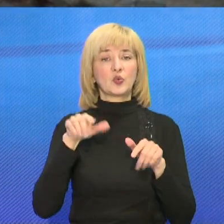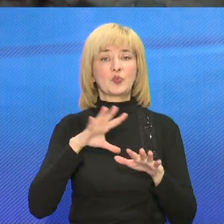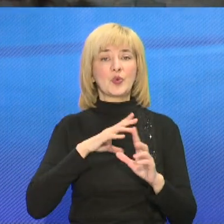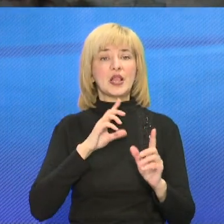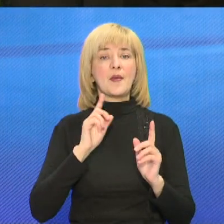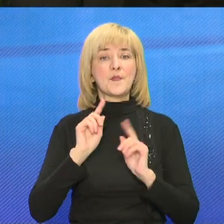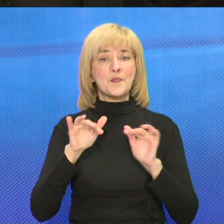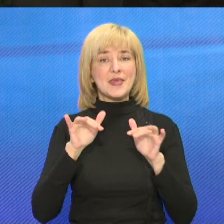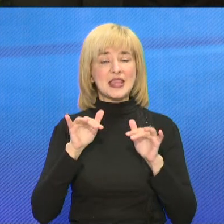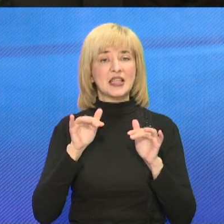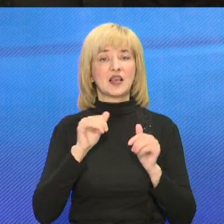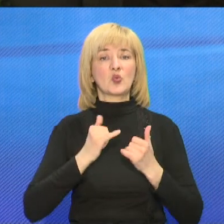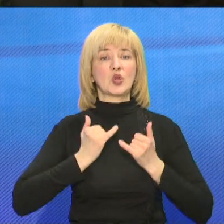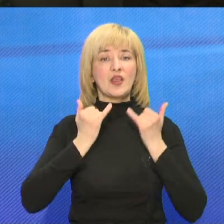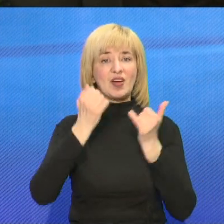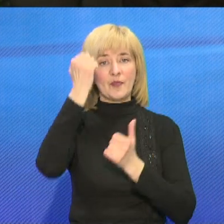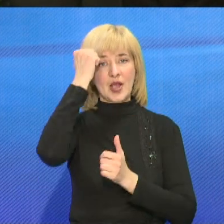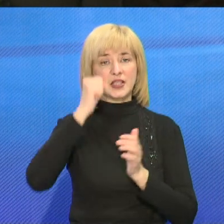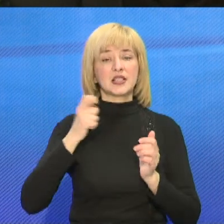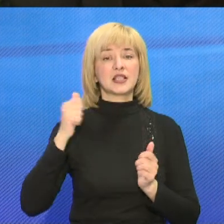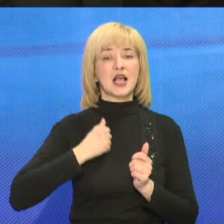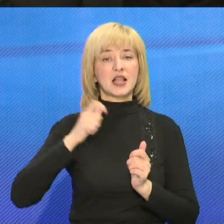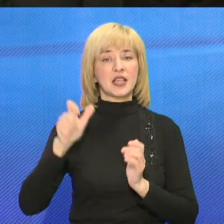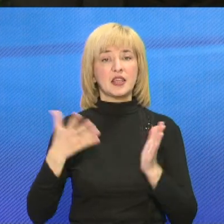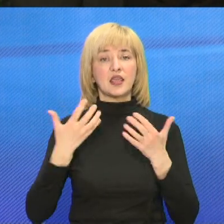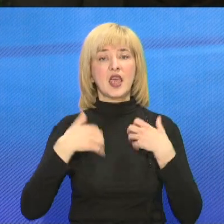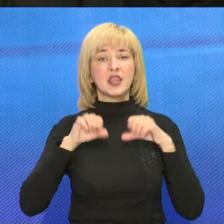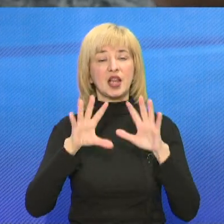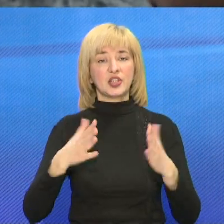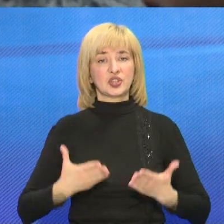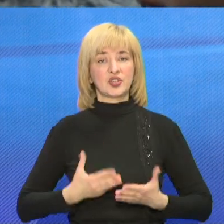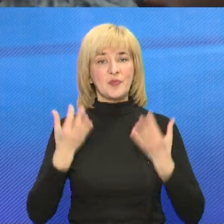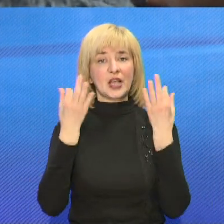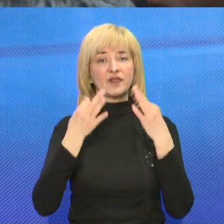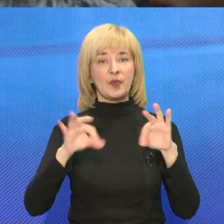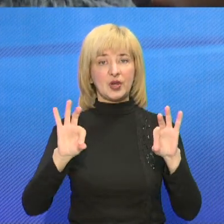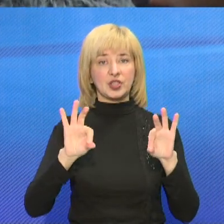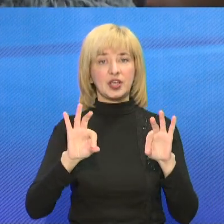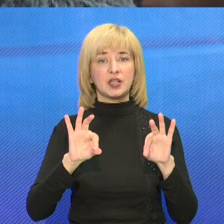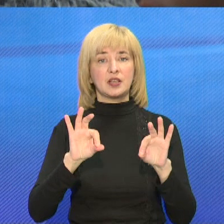ушанования памяти солдат, которые отдали свои жизни при вызволении родимы подчас Великой Айчынной войны.